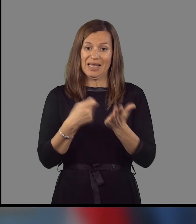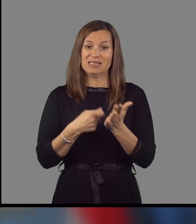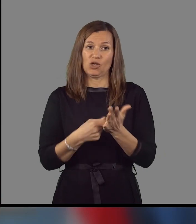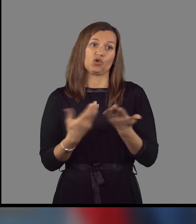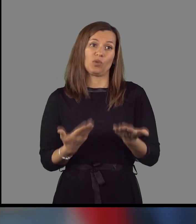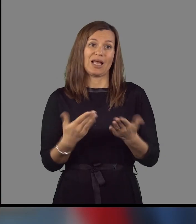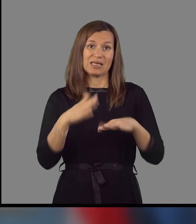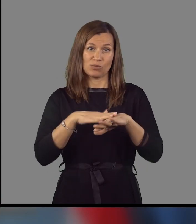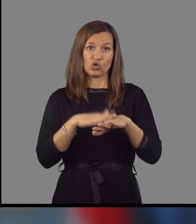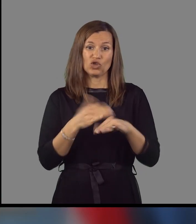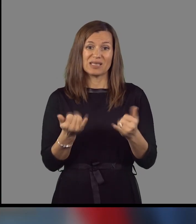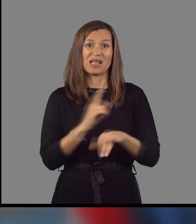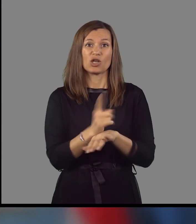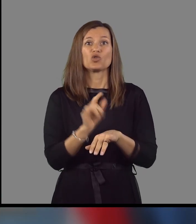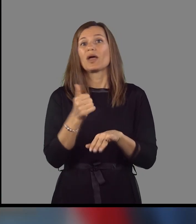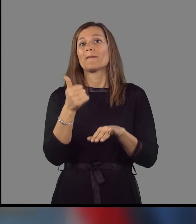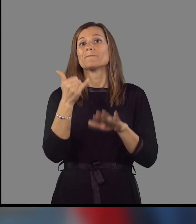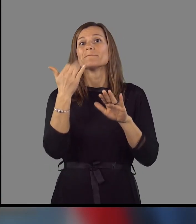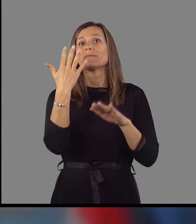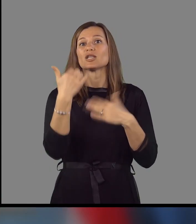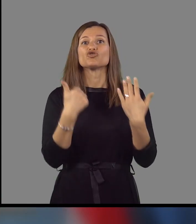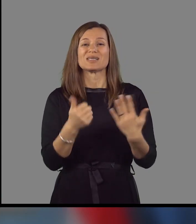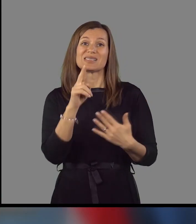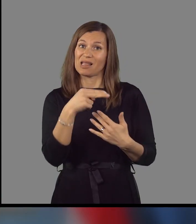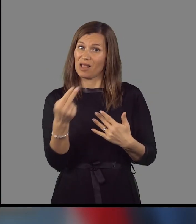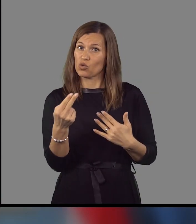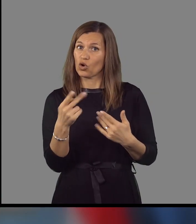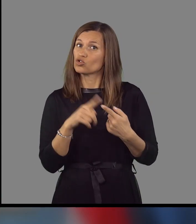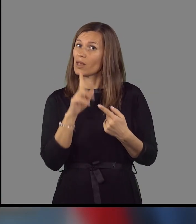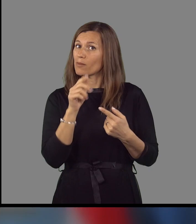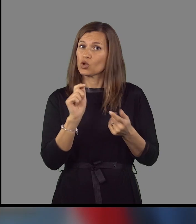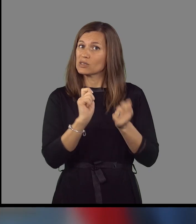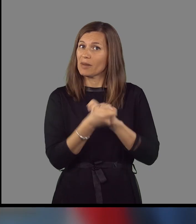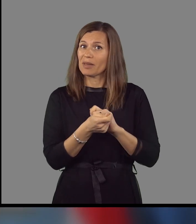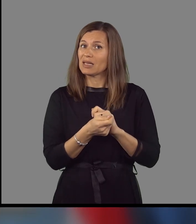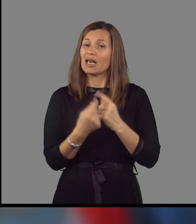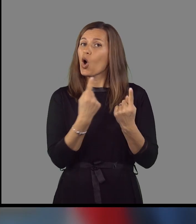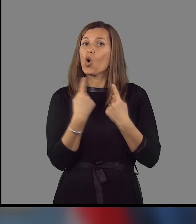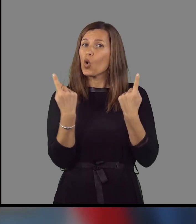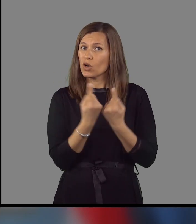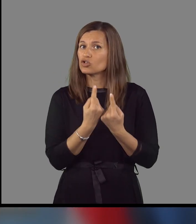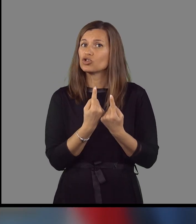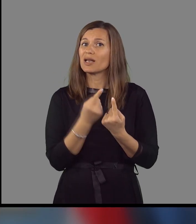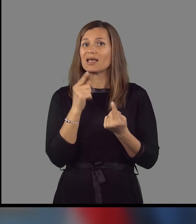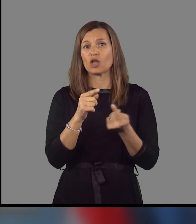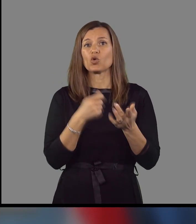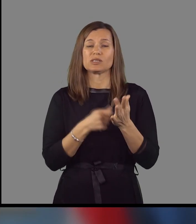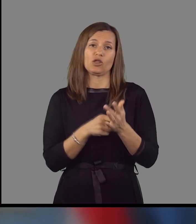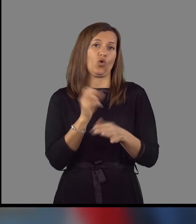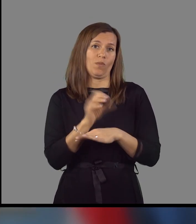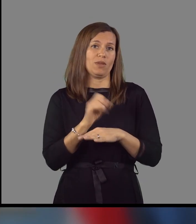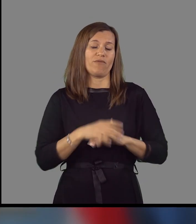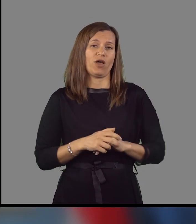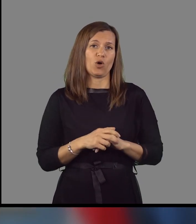Ja, prosim. Cena je bila danes poročena in trenutno je 65 €, vkolikor se ne bodo